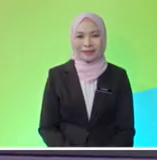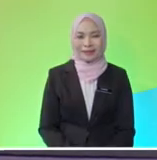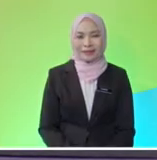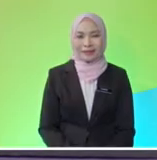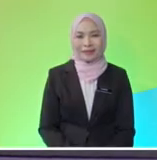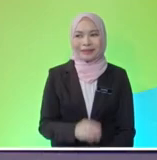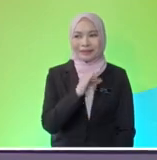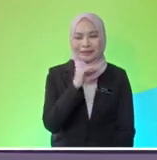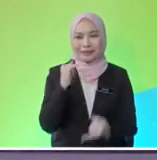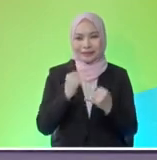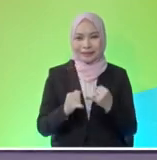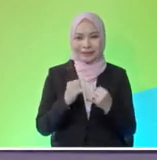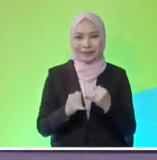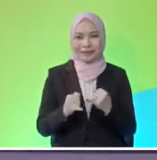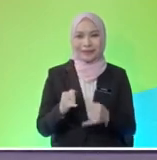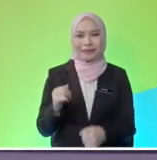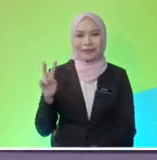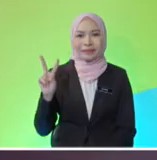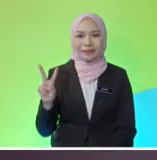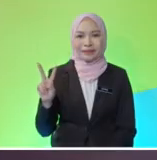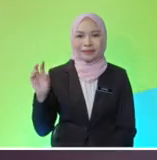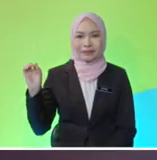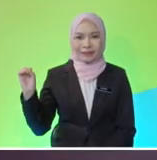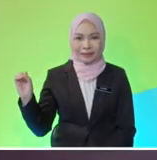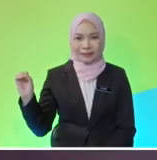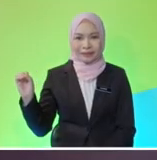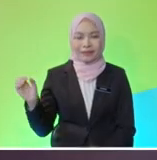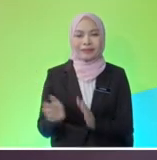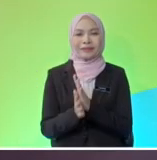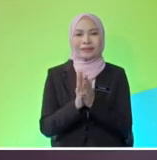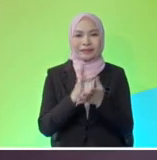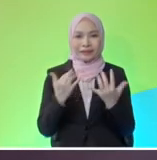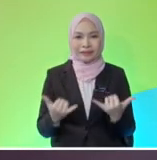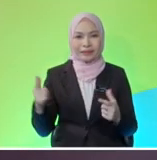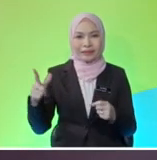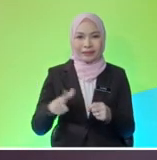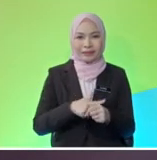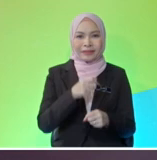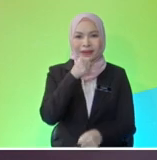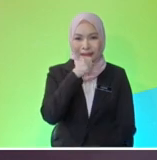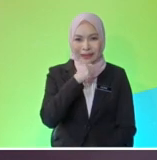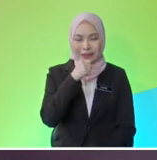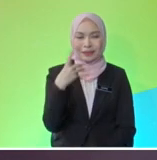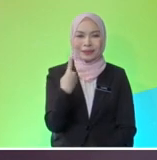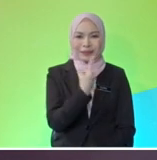20. Okey, lengkap 20 aiskrim kita, cikgu. Ya, dah lengkap dah aiskrim kita.